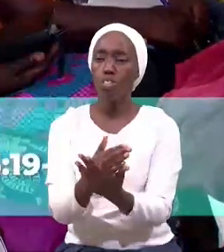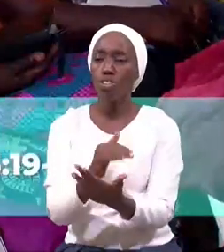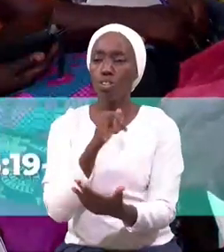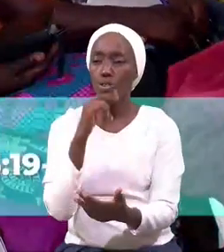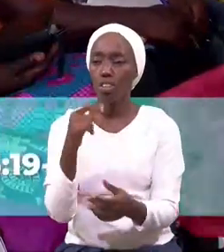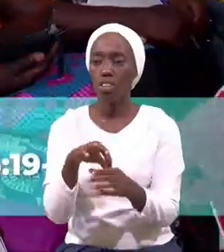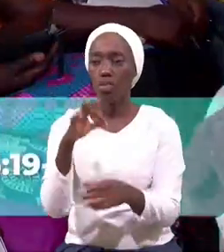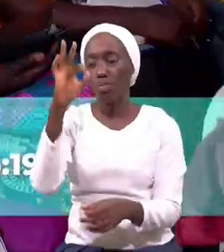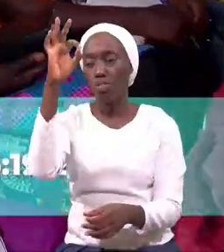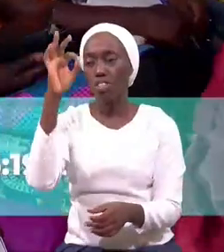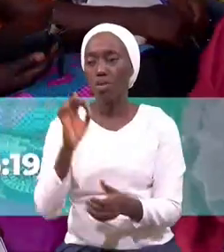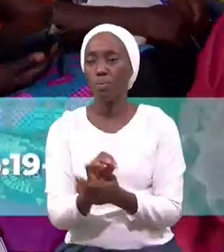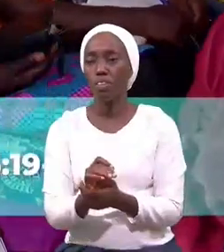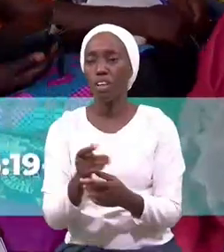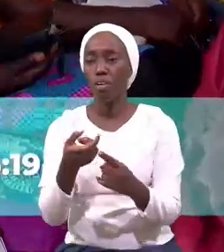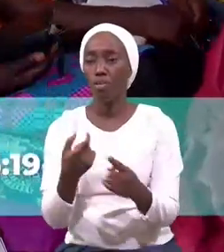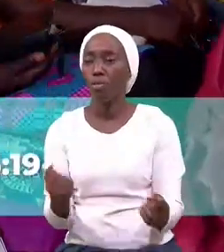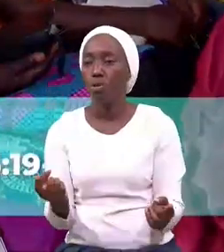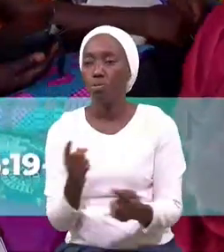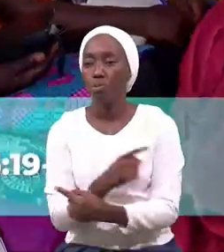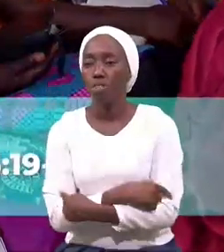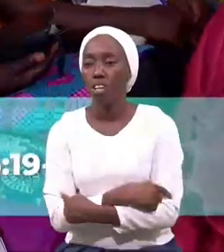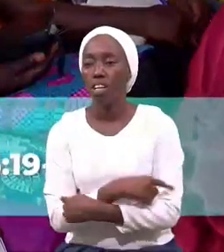N'éteignez pas l'esprit.